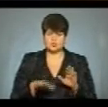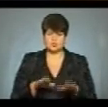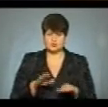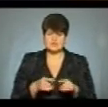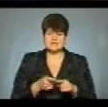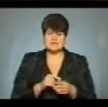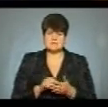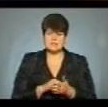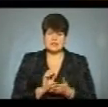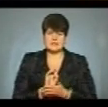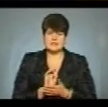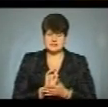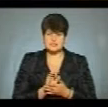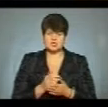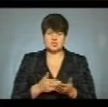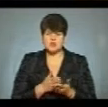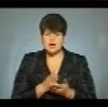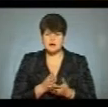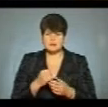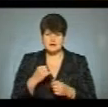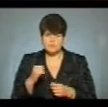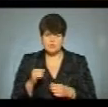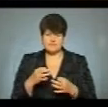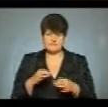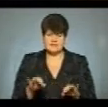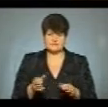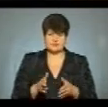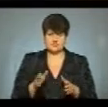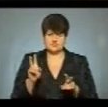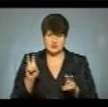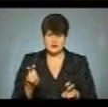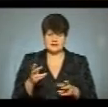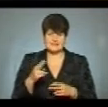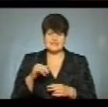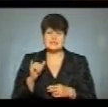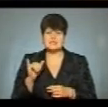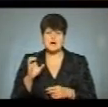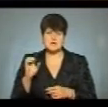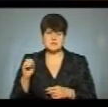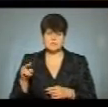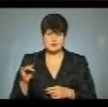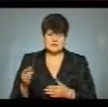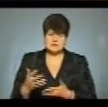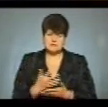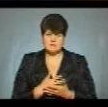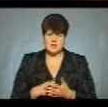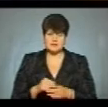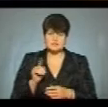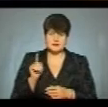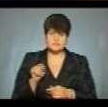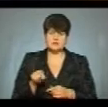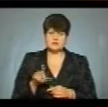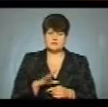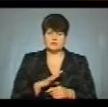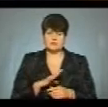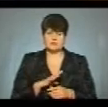матеріали, зокрема газети, так, «Шлях перемоги», «Визвольний шлях», «Гомін України», якраз ті діаспорні видання, збиралися в Лондоні через те, що там